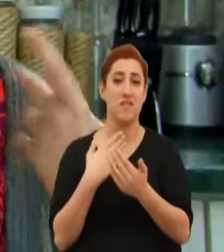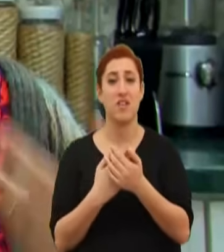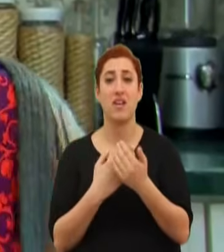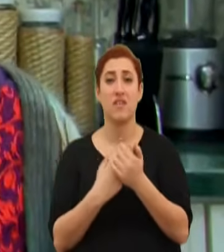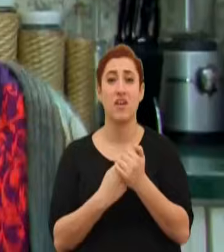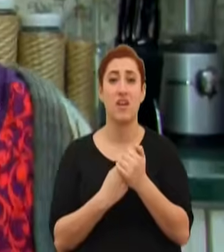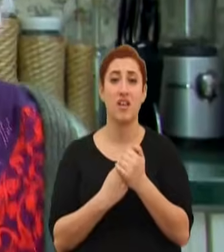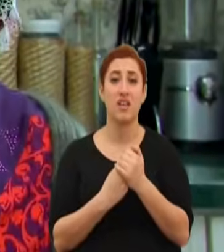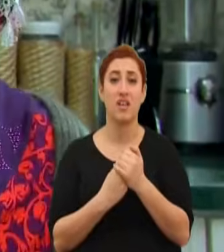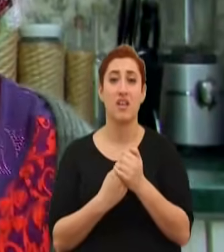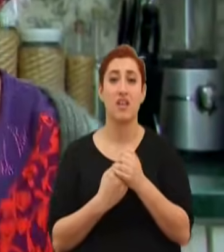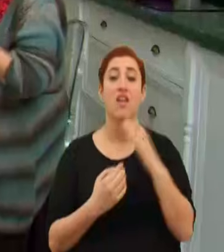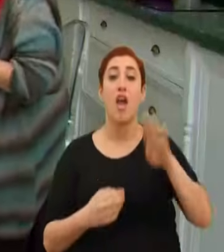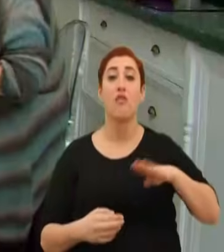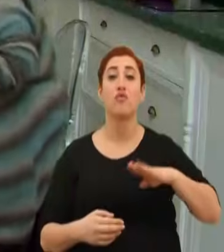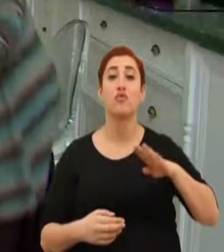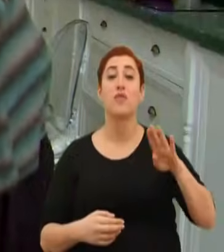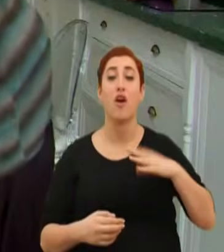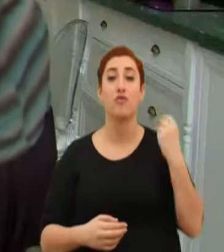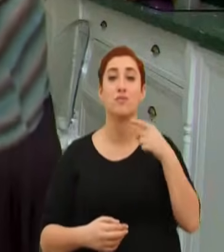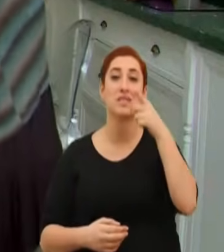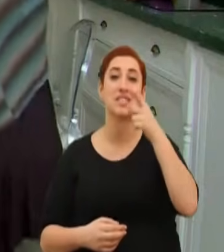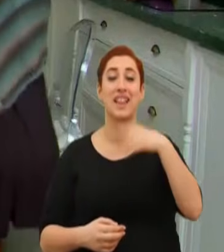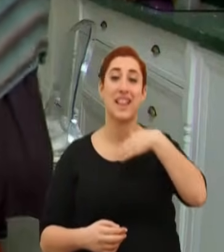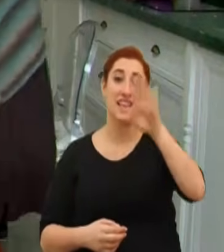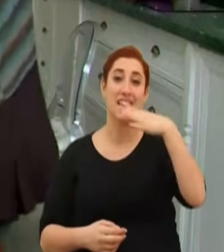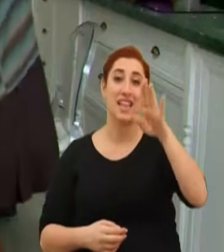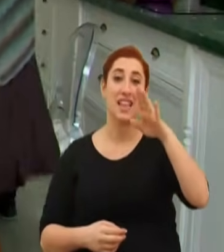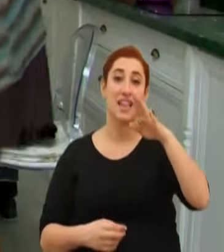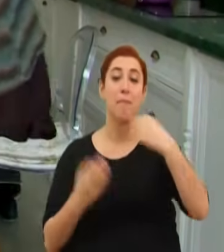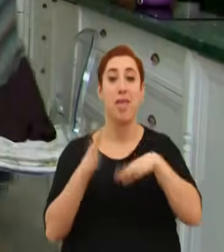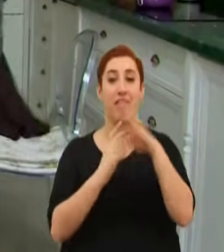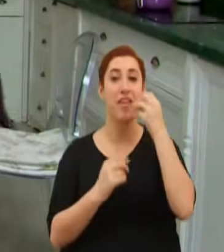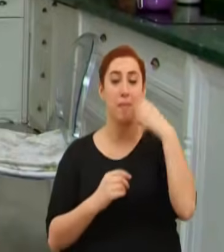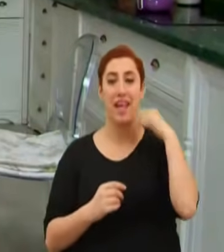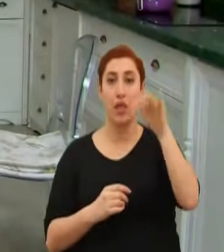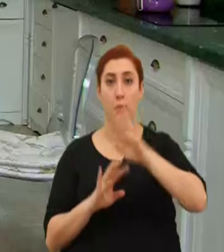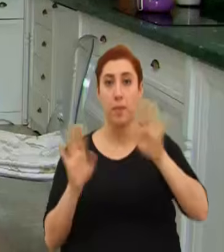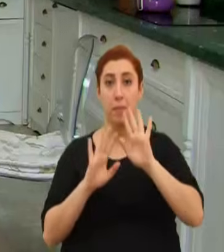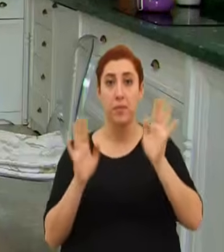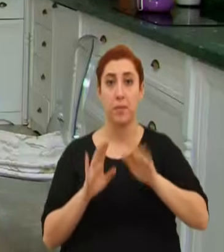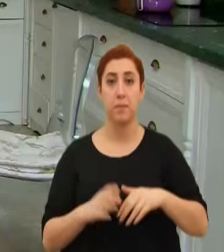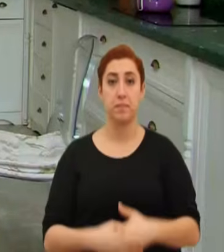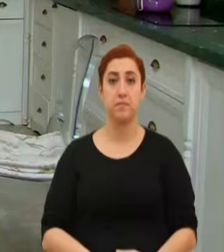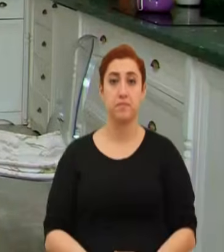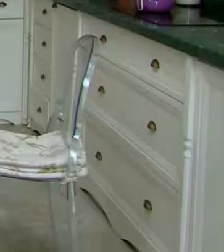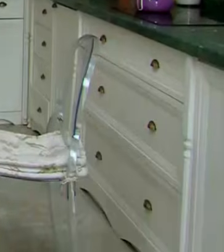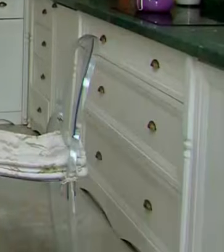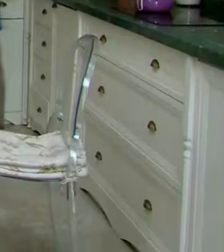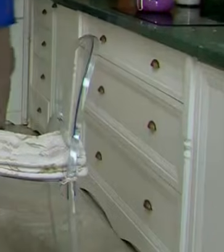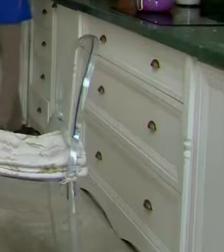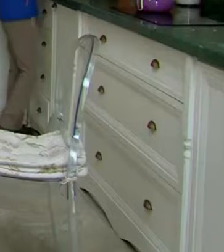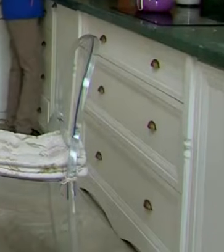vay. Yavrum, yavrum sen geç memuru falan ye, ben geliyorum, tamam mı? Tamam mı yavrum? Telaşla